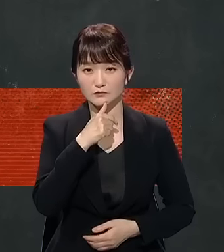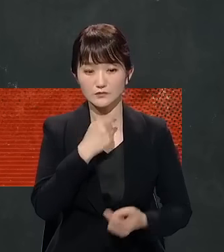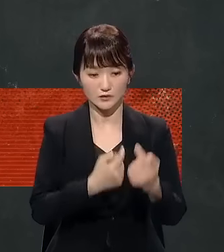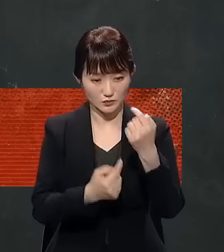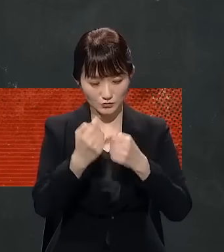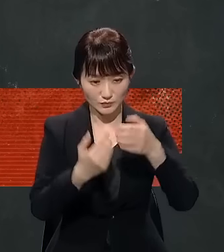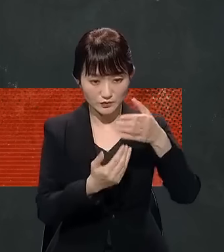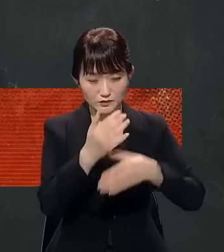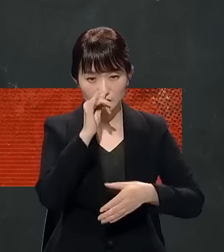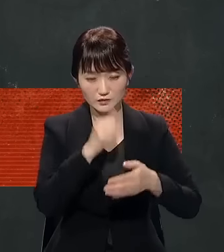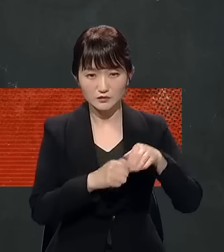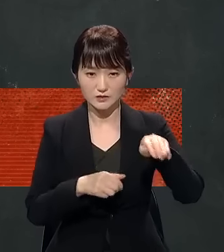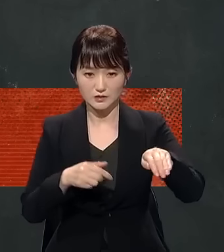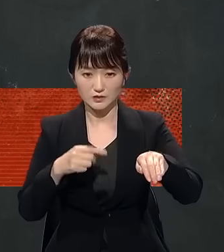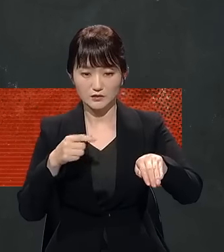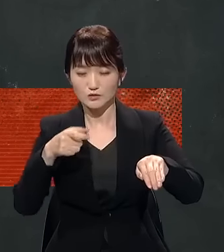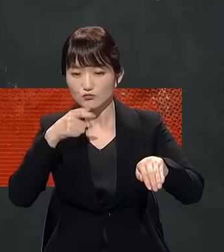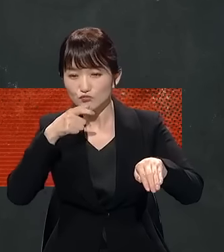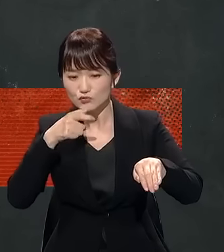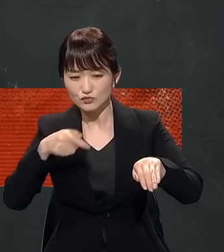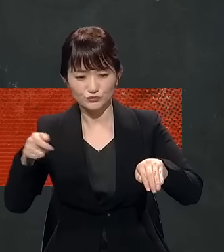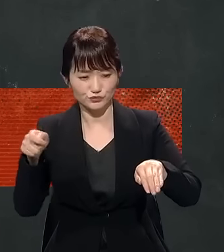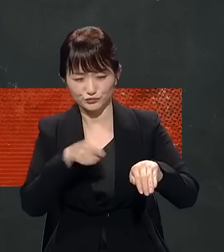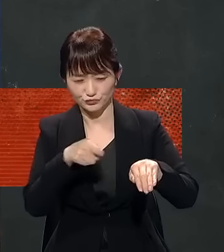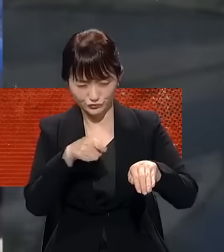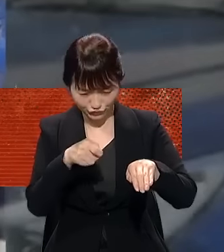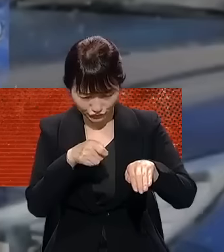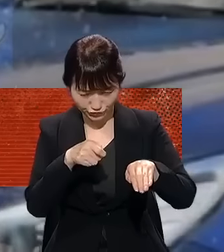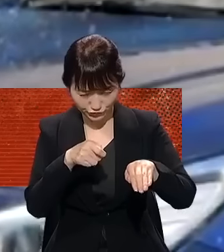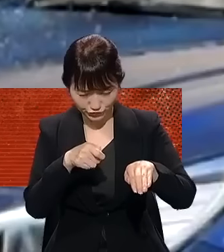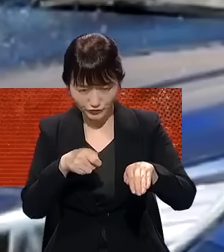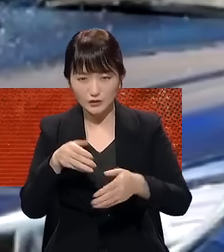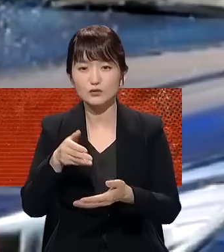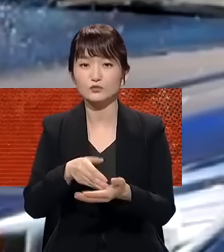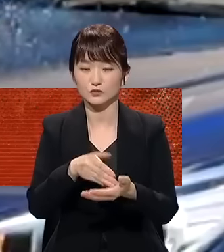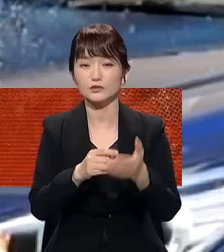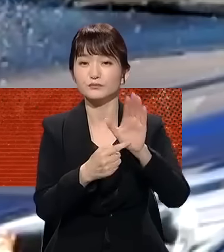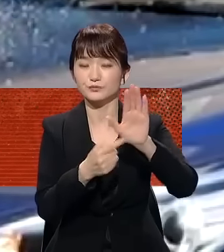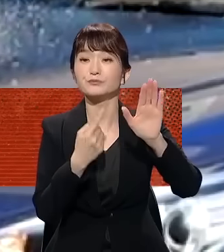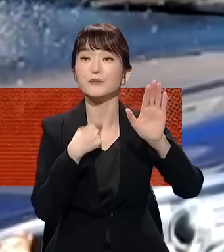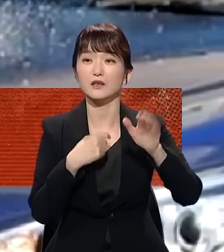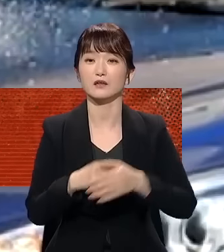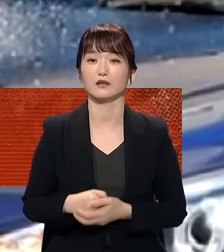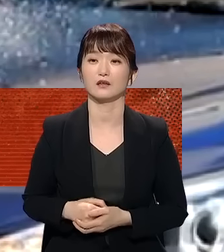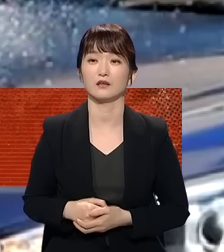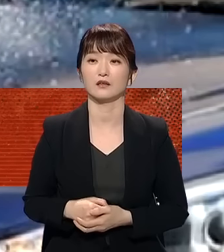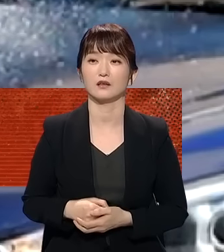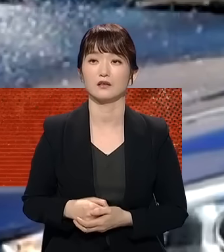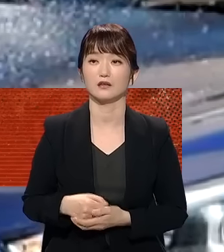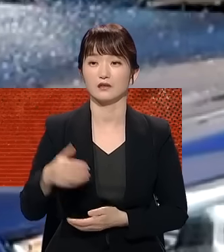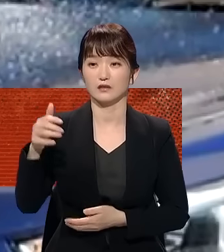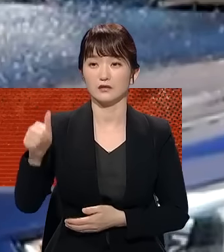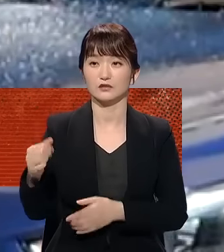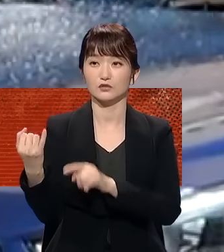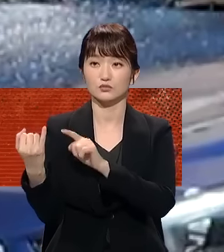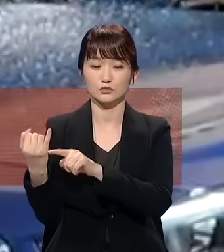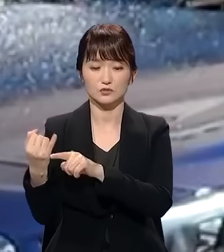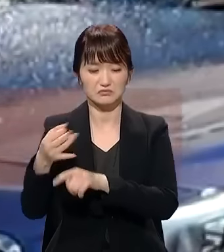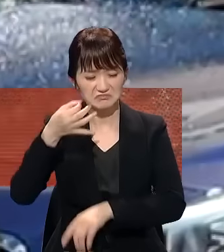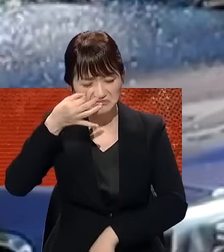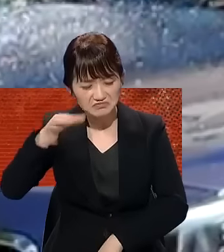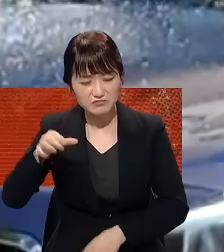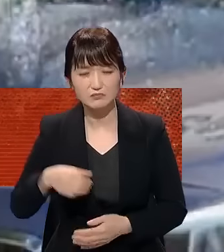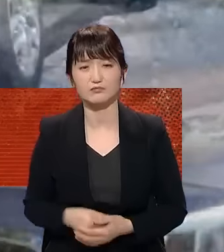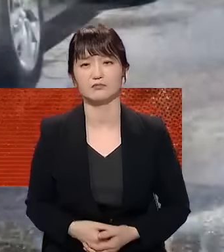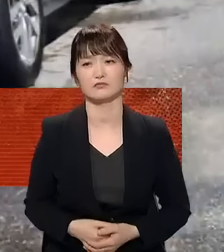채취한다고 그걸 찍어서 이제 사건 반장뿐만 아니라 뉴스도 나왔는데 아마 저 주민은 저걸 못 본 것 같아요. 못 봤으니까 저렇게 하겠죠. 이날 아침